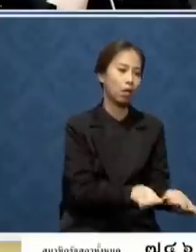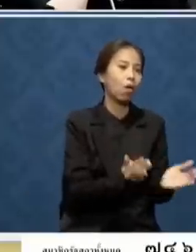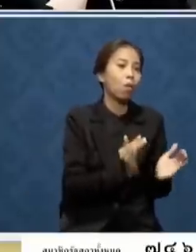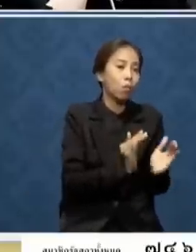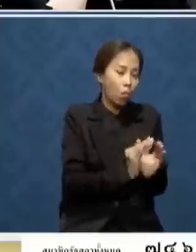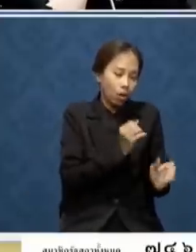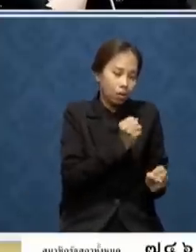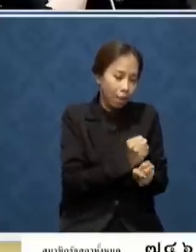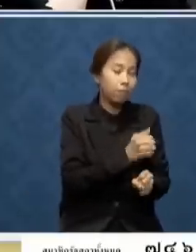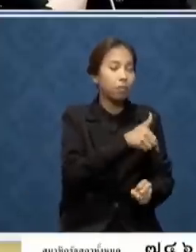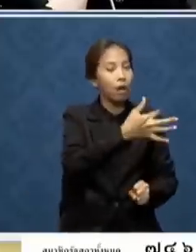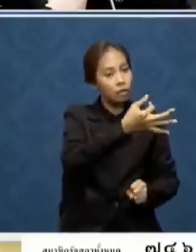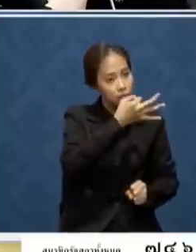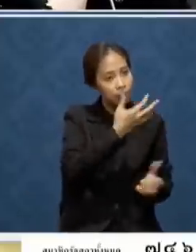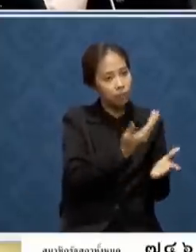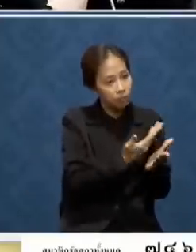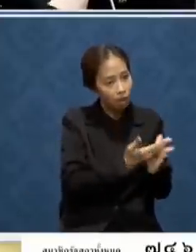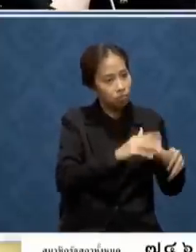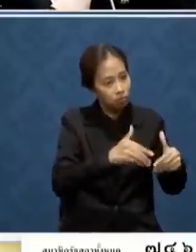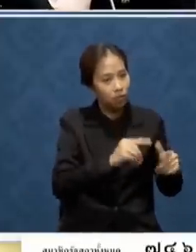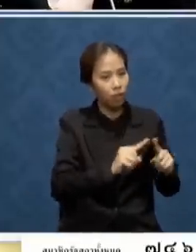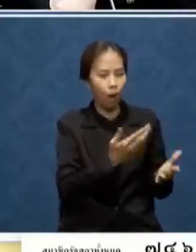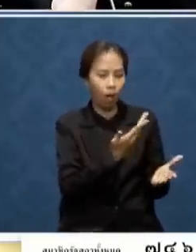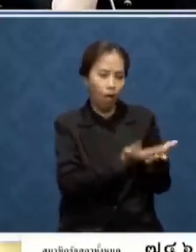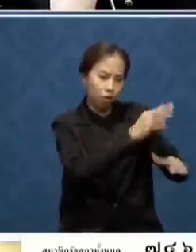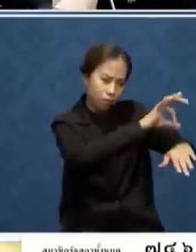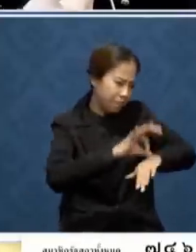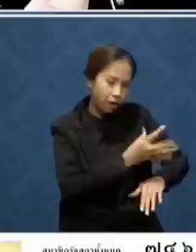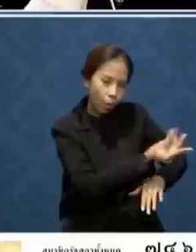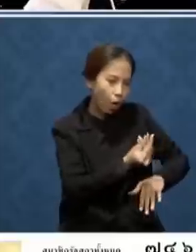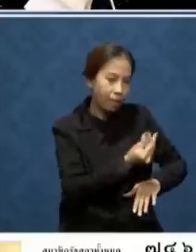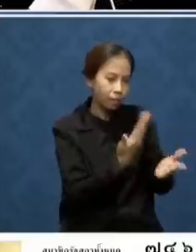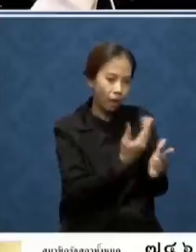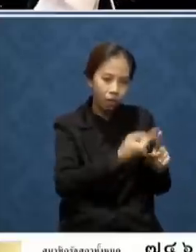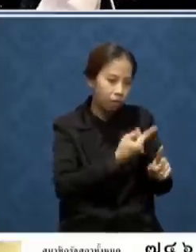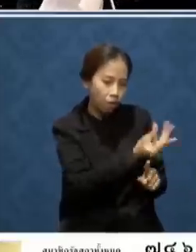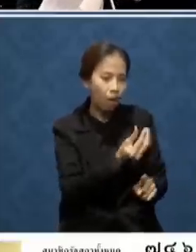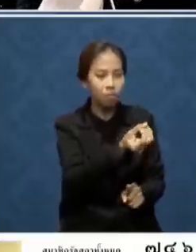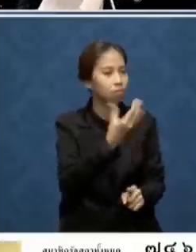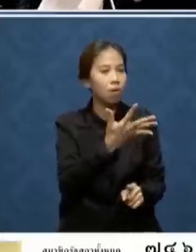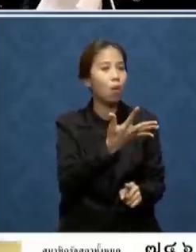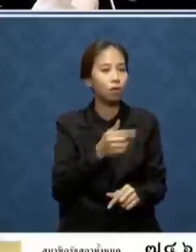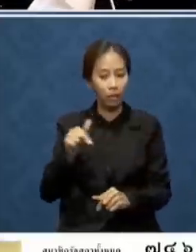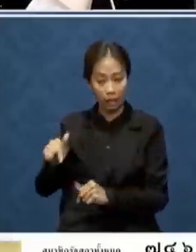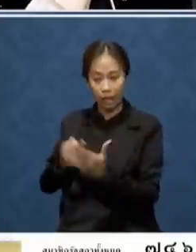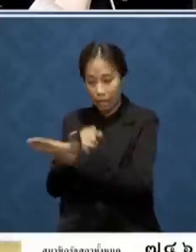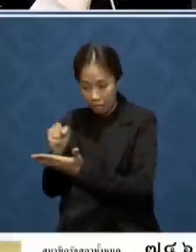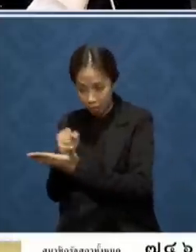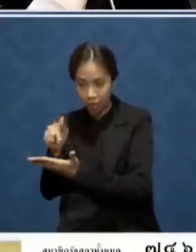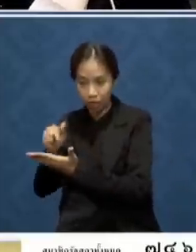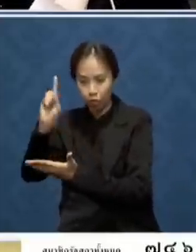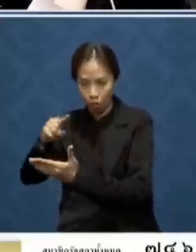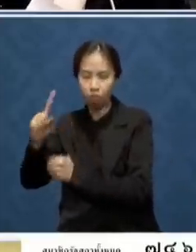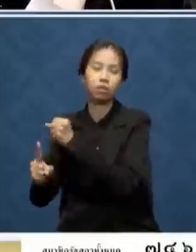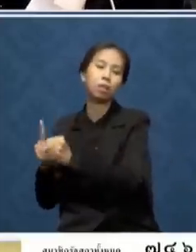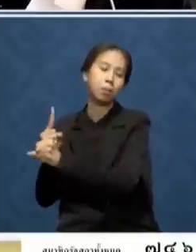พาวเวอร์สร้างงานสร้างรายได้ไม่บอกจำนวนตำแหน่งและไม่บอกรายได้นะคะปราบยาเสพติดเห็นผลใน 1ปีค่ะวันนี้เหลือแค่